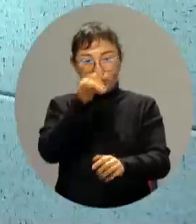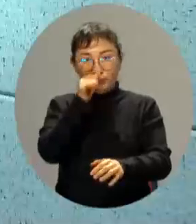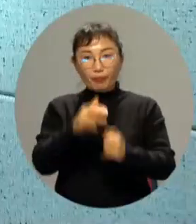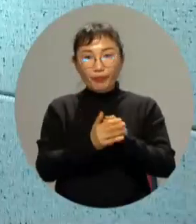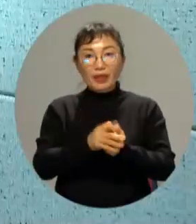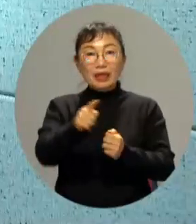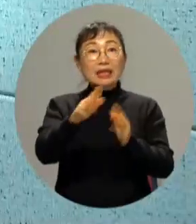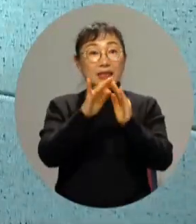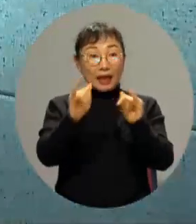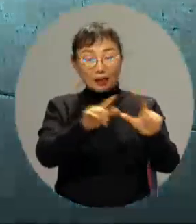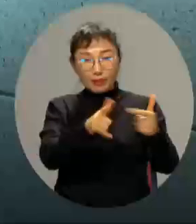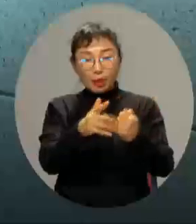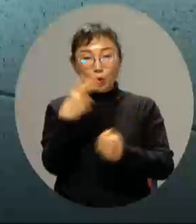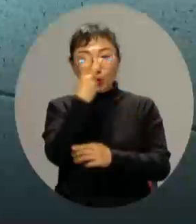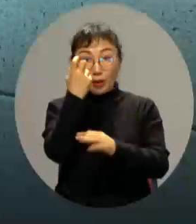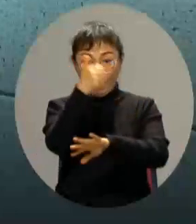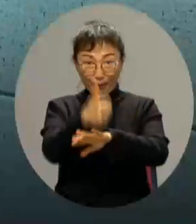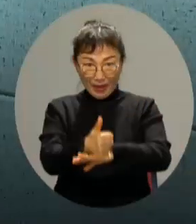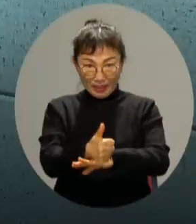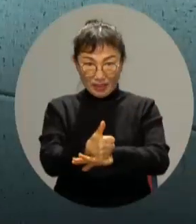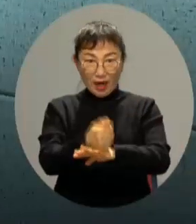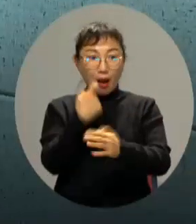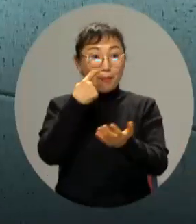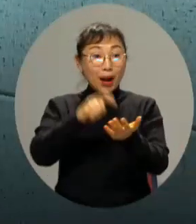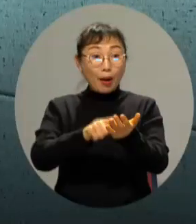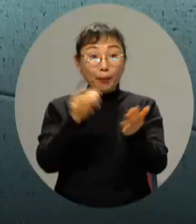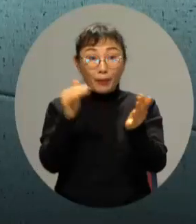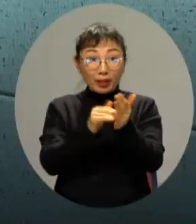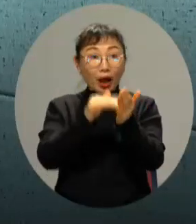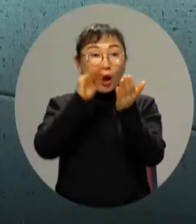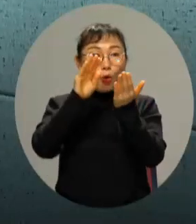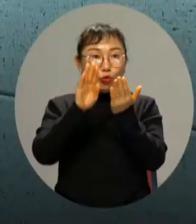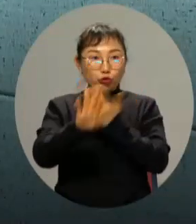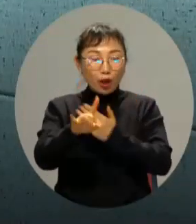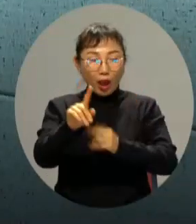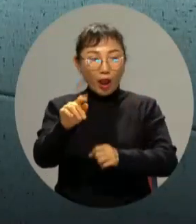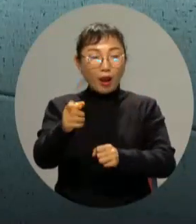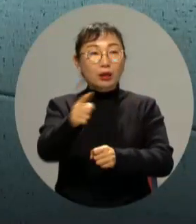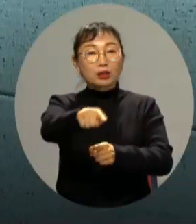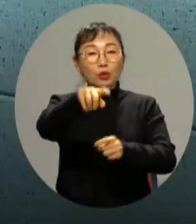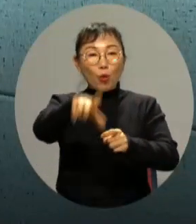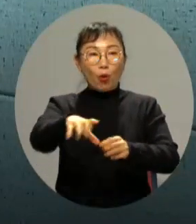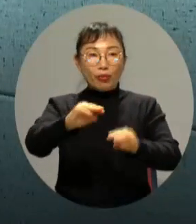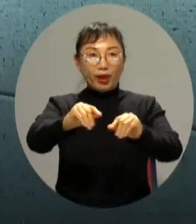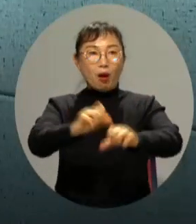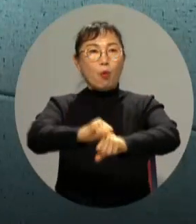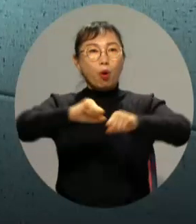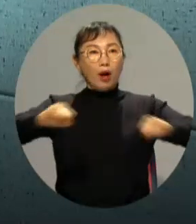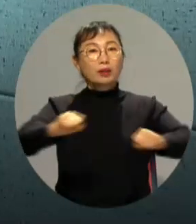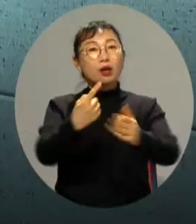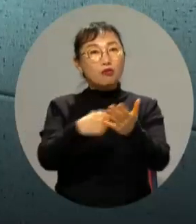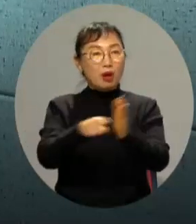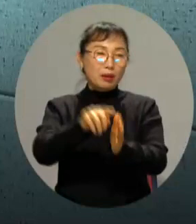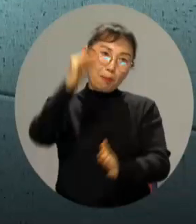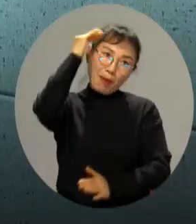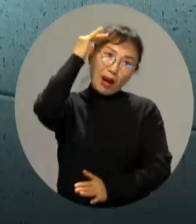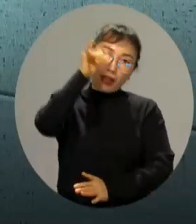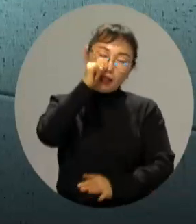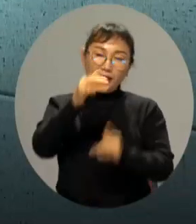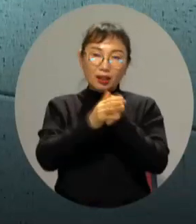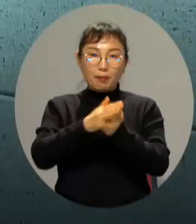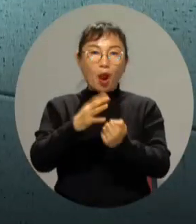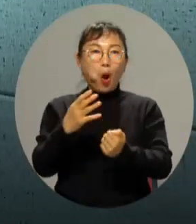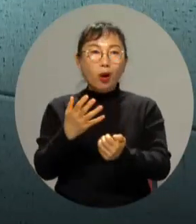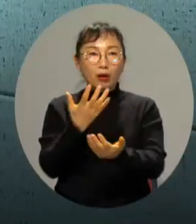본인들이 조사를 해서 발견을 해놓고 골프장 확장을 하는 데 있어서는 걸림돌이 되니까